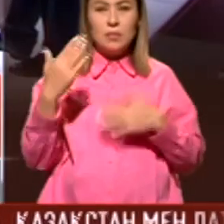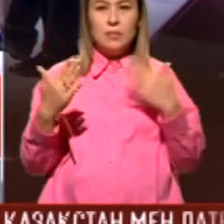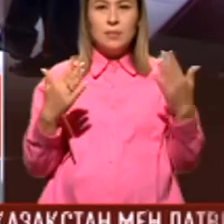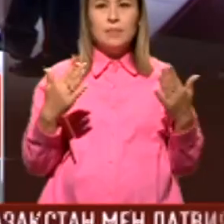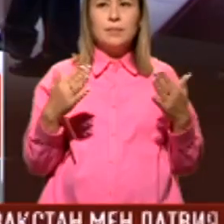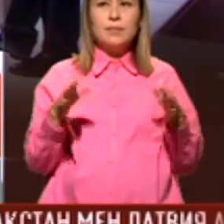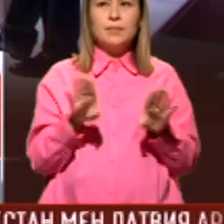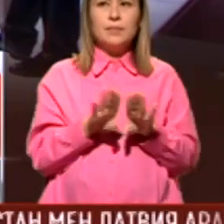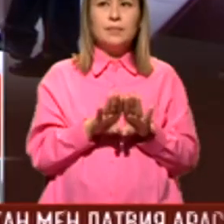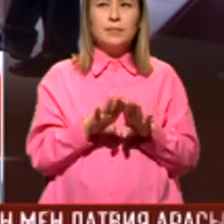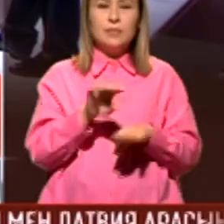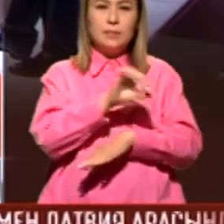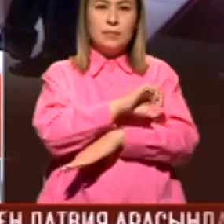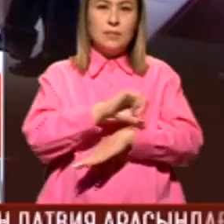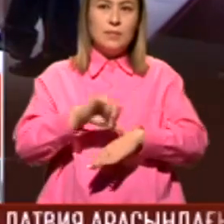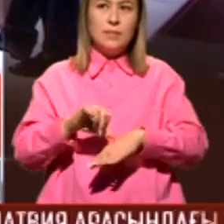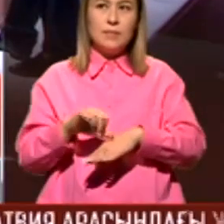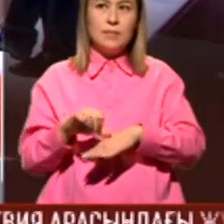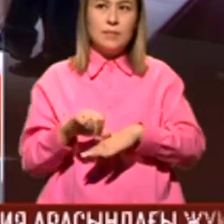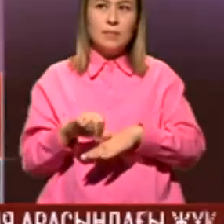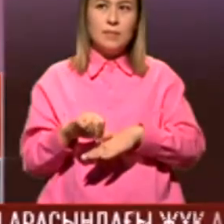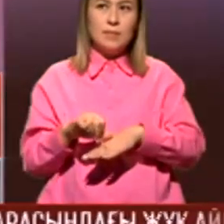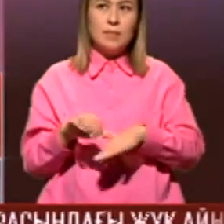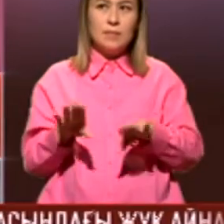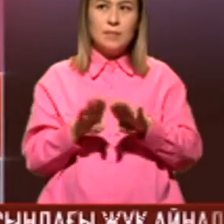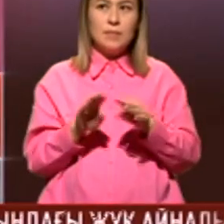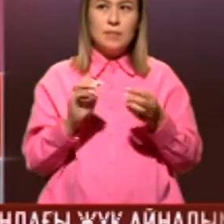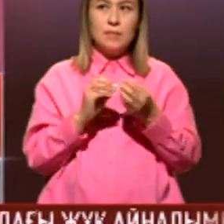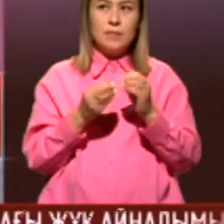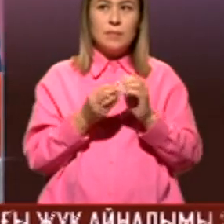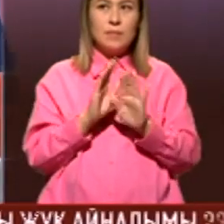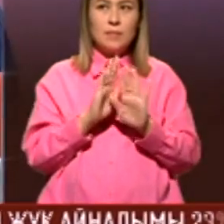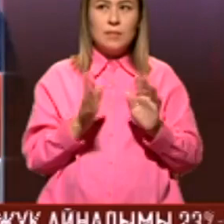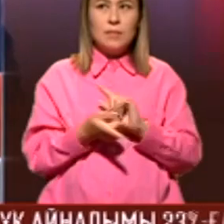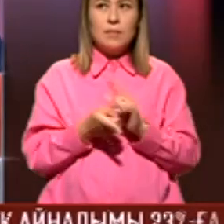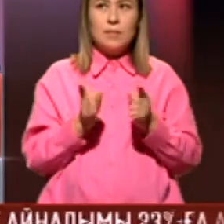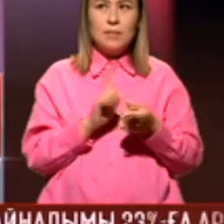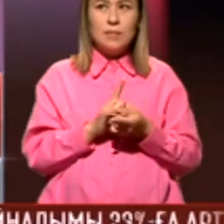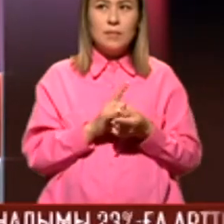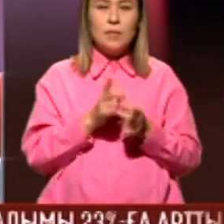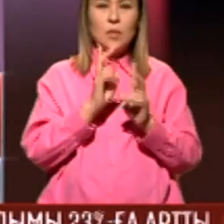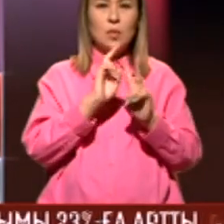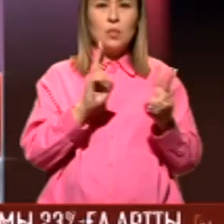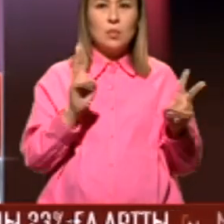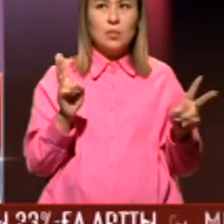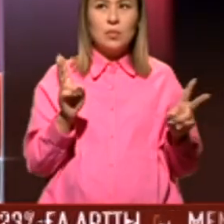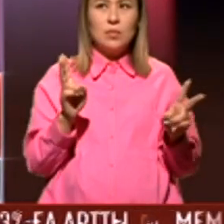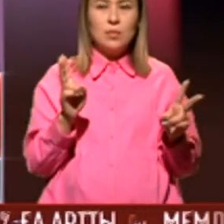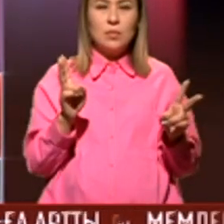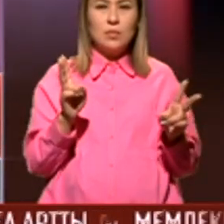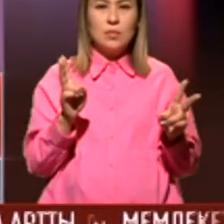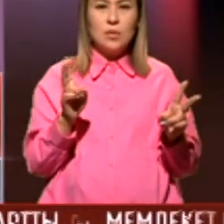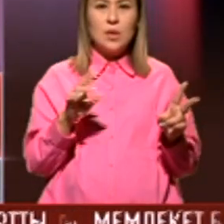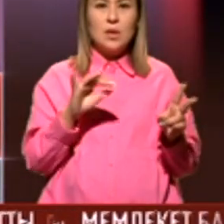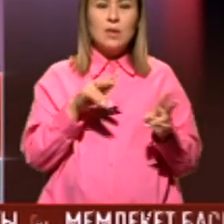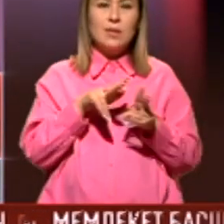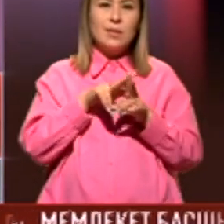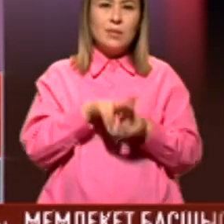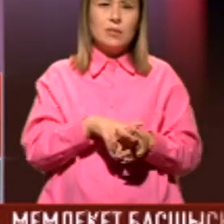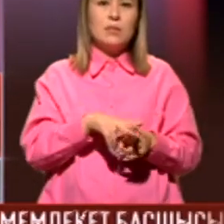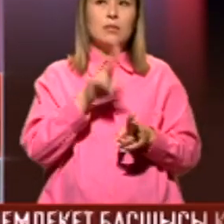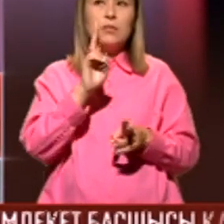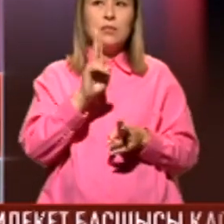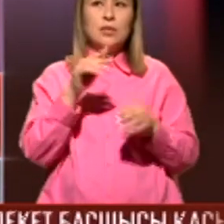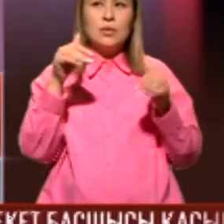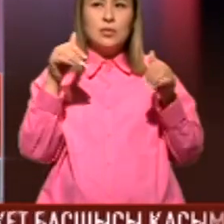шешкен шекарадан шығып жатқан мәселе емес. Керісінше, біреулерге сыртынан империялық күштің келіп шешіп